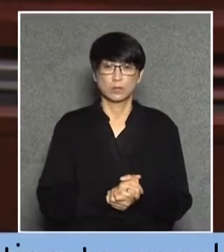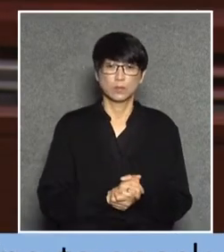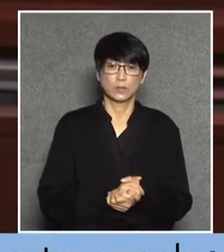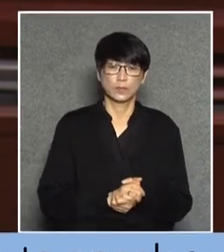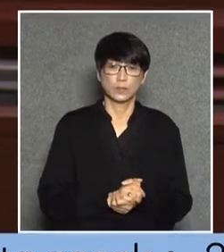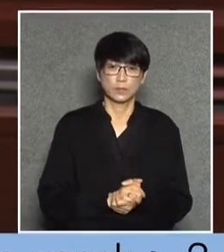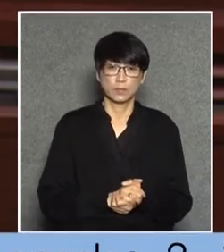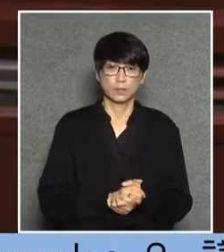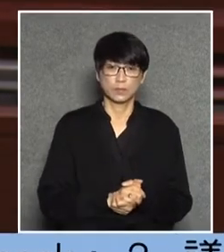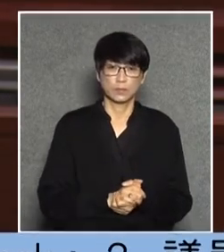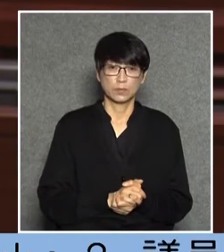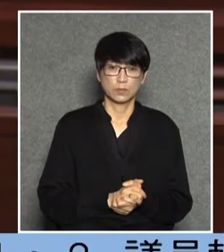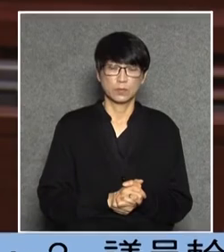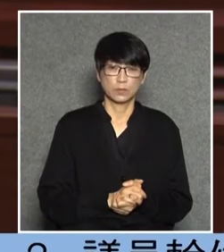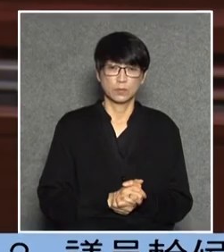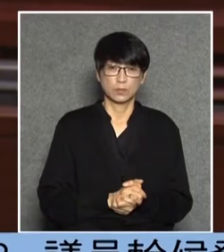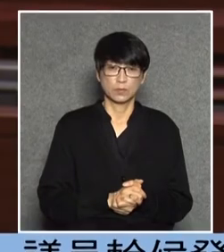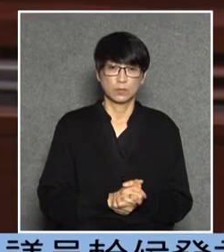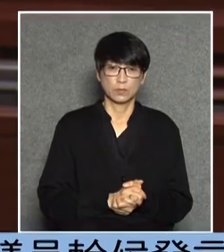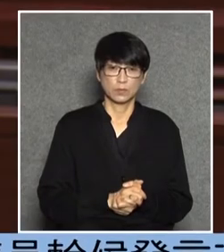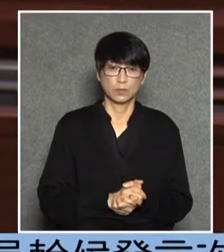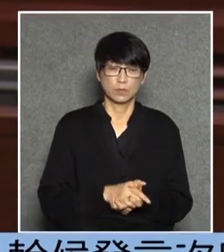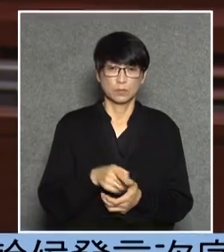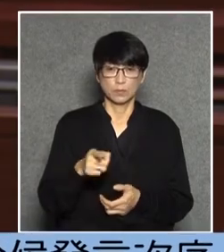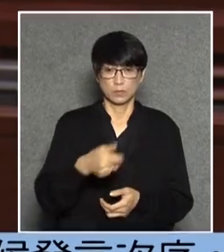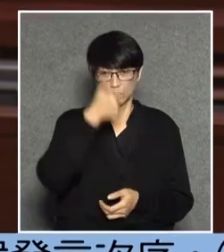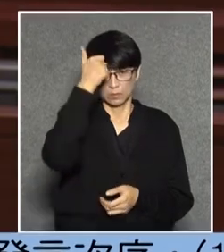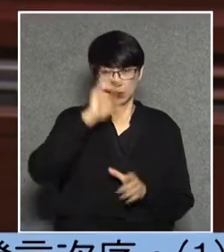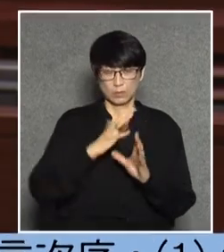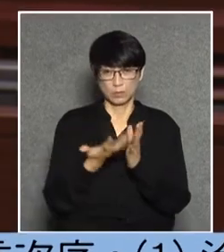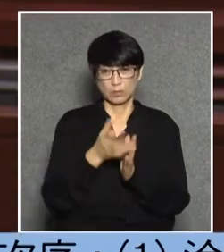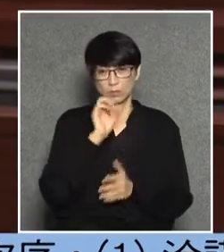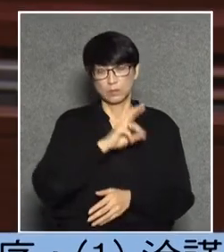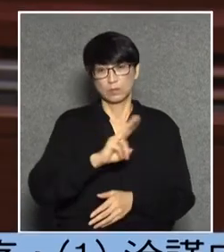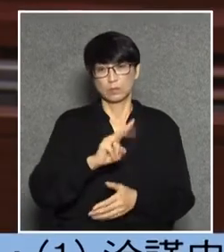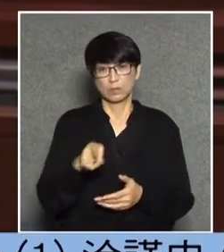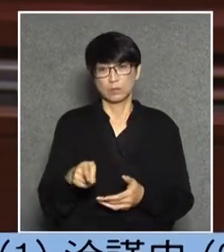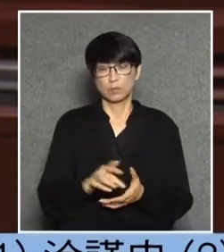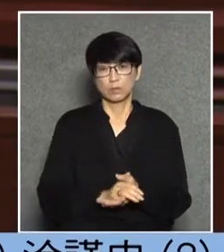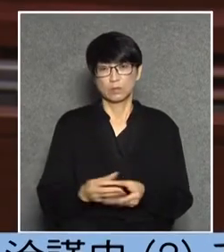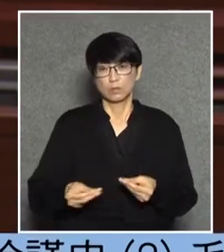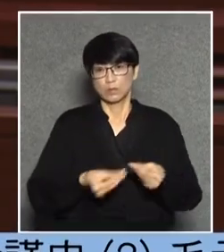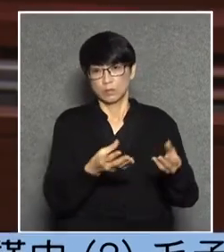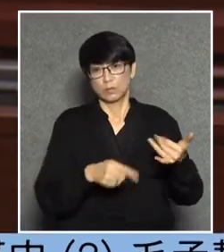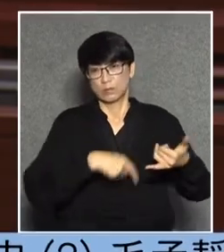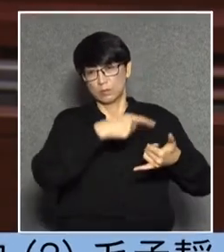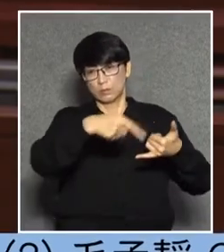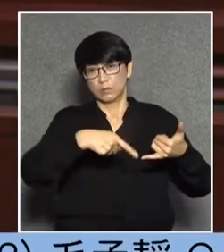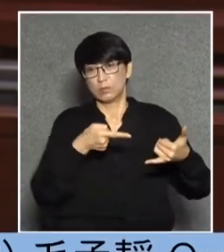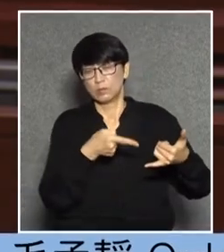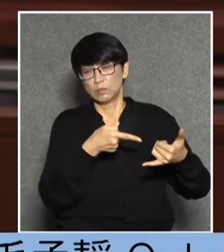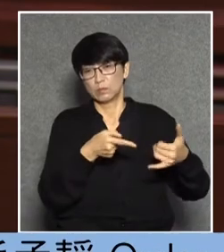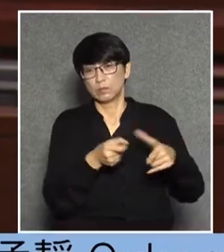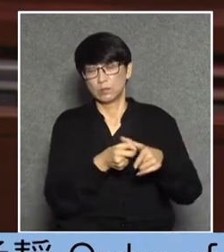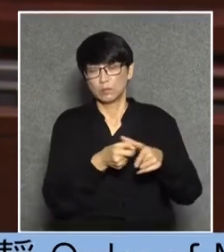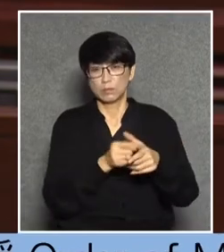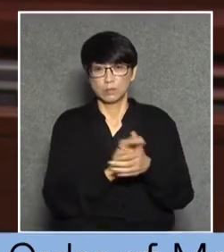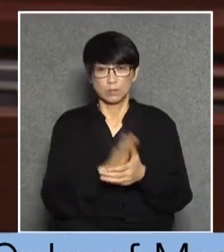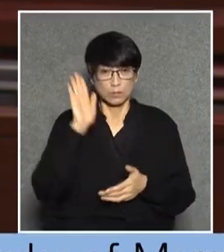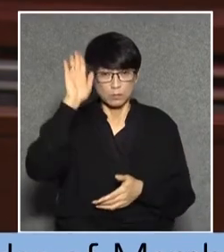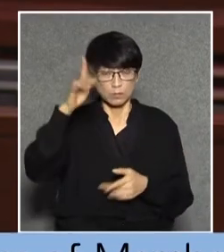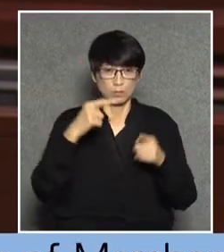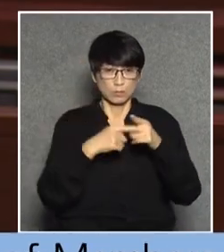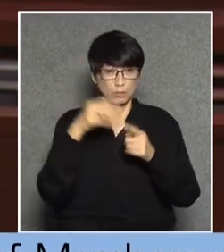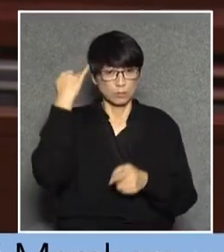係老實講，自己泛民即係自己泛民自己有都係咁講啊。你而家益緊就係嗰六關嘢，未嚟嘅人係唔知